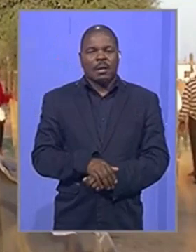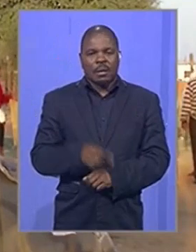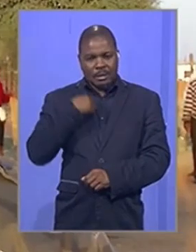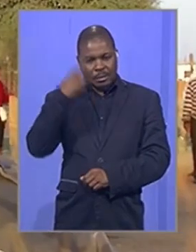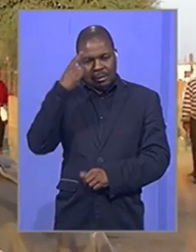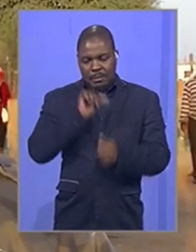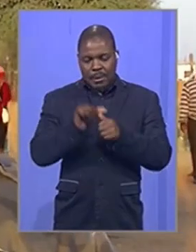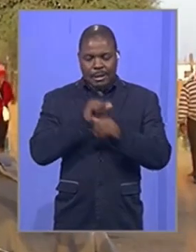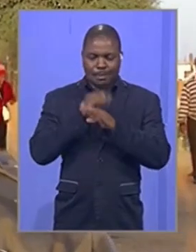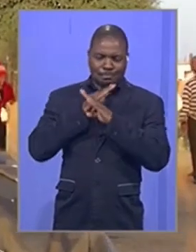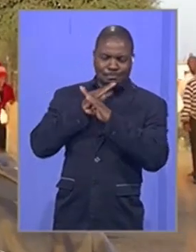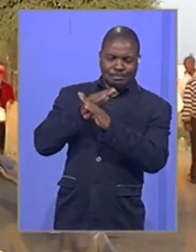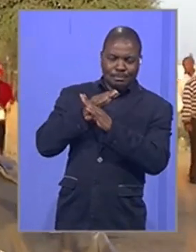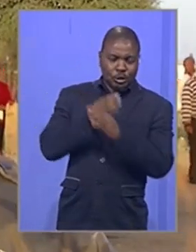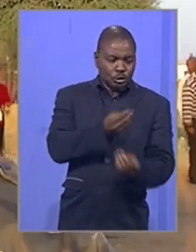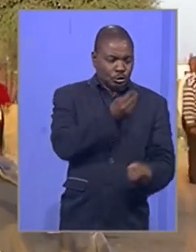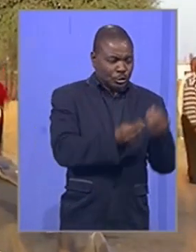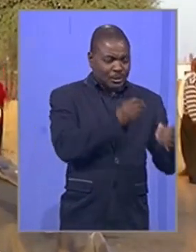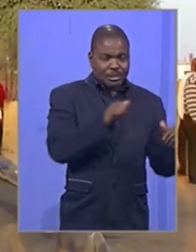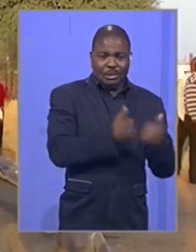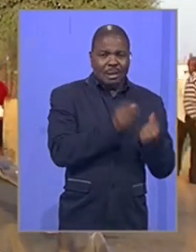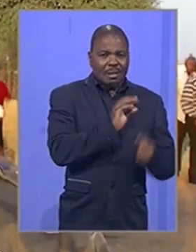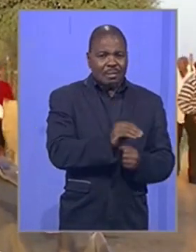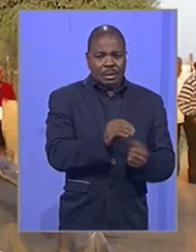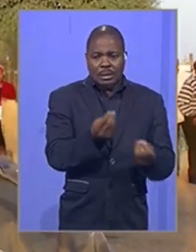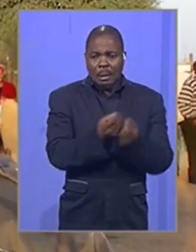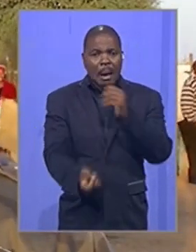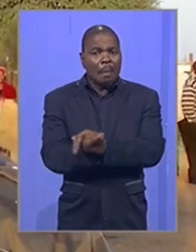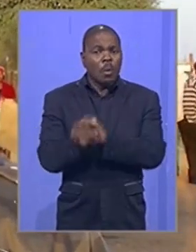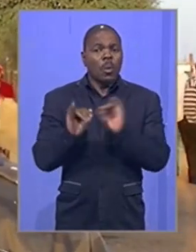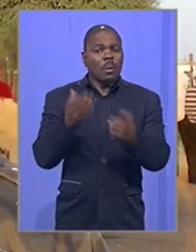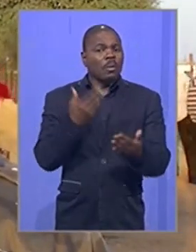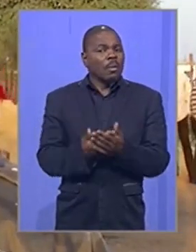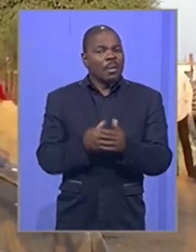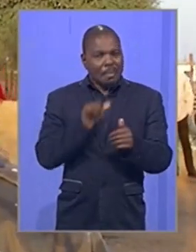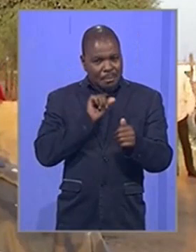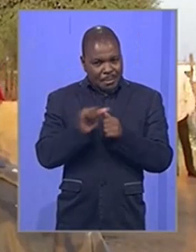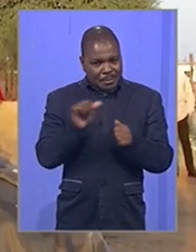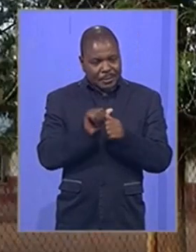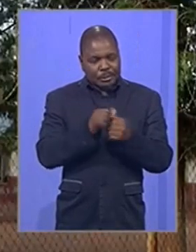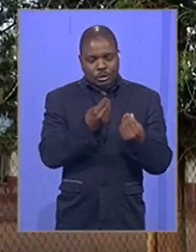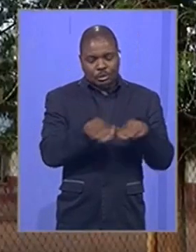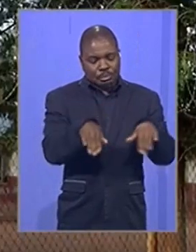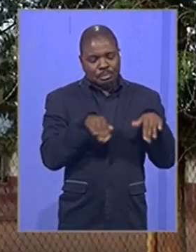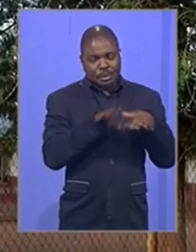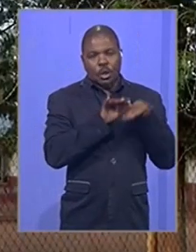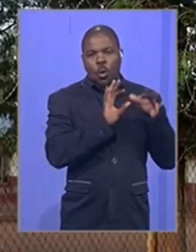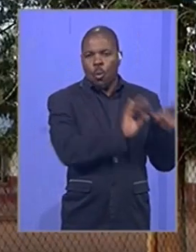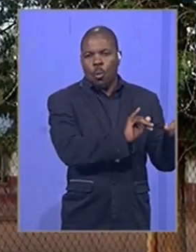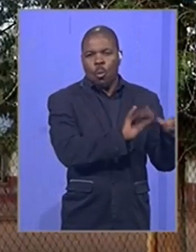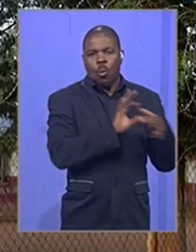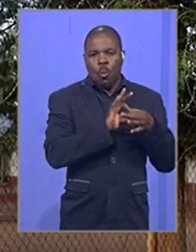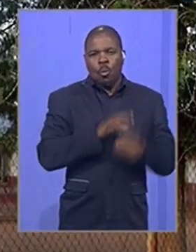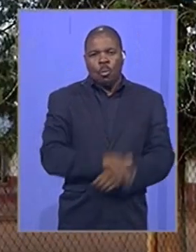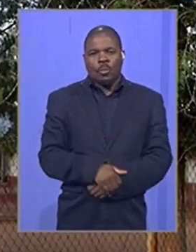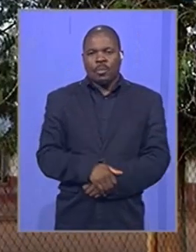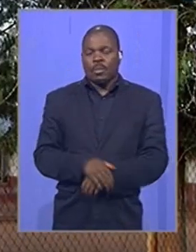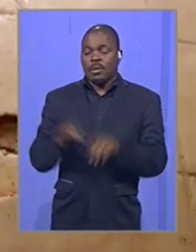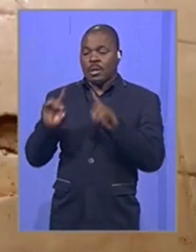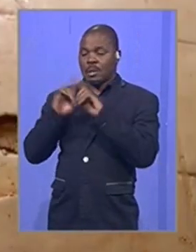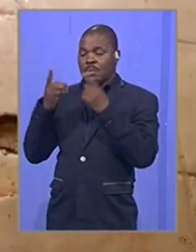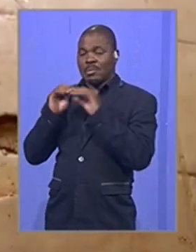prevent gore kgetlo wa bana gore sengwe se se ka diragala bana ba rona bogolo bana ba ka nna go gae. Gabagare lefapha la thuto la